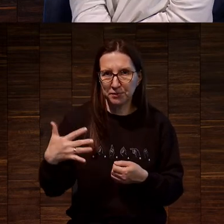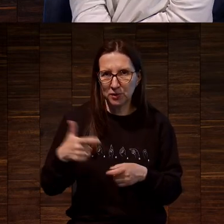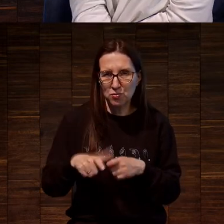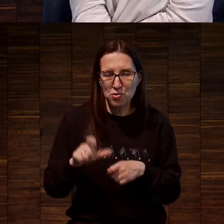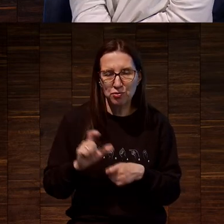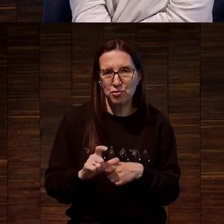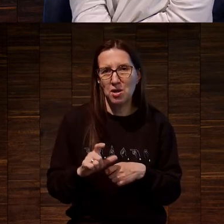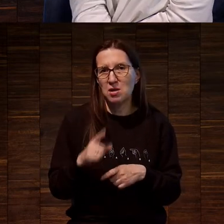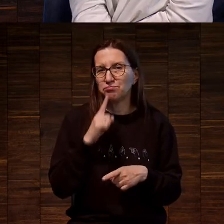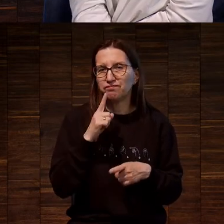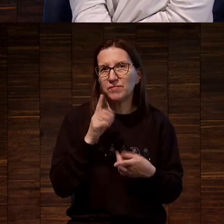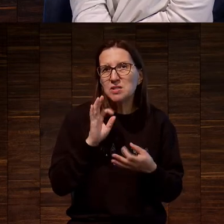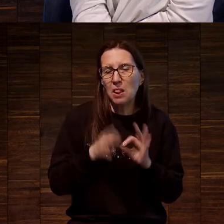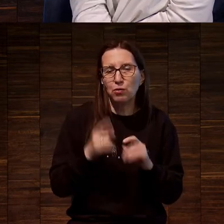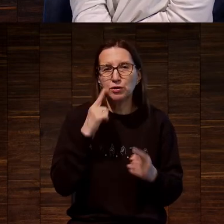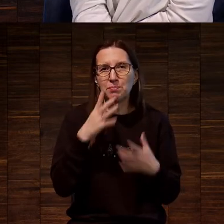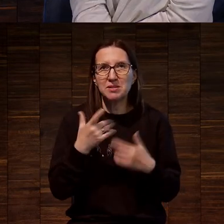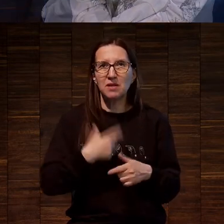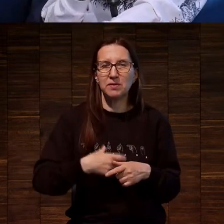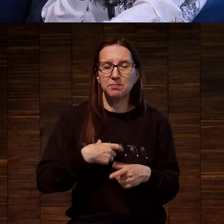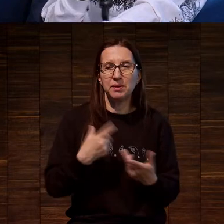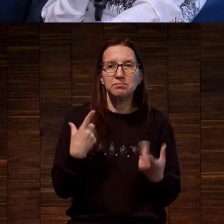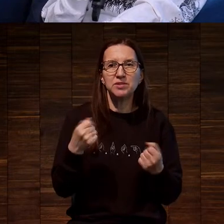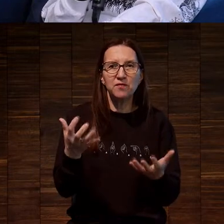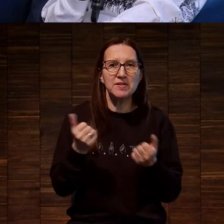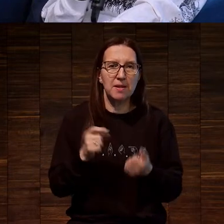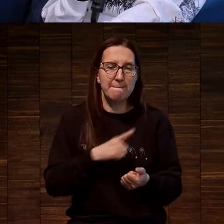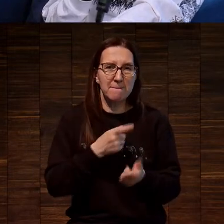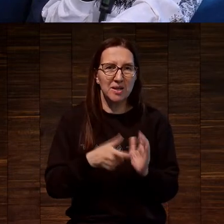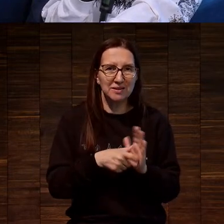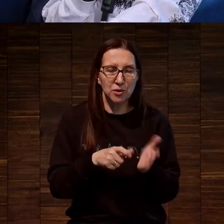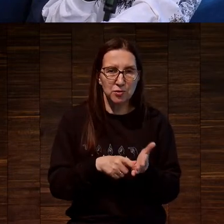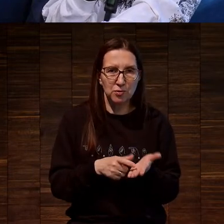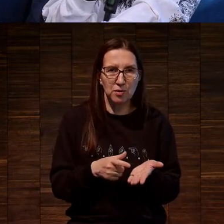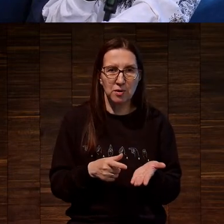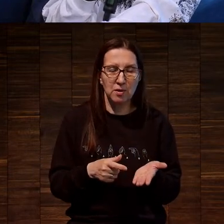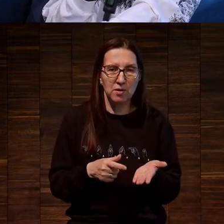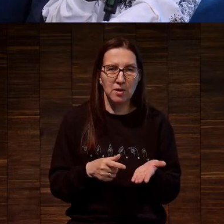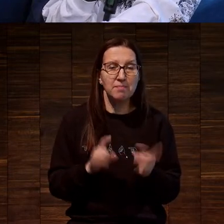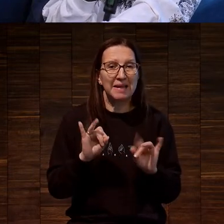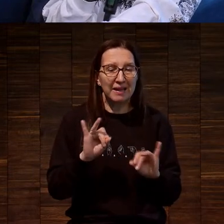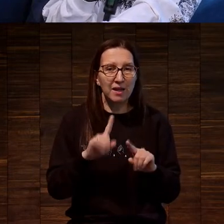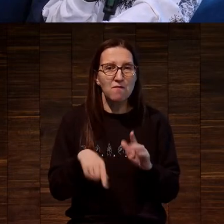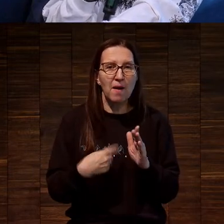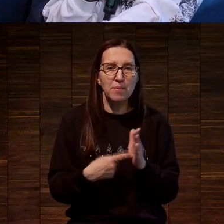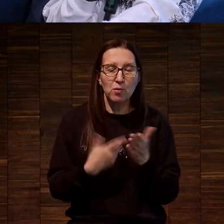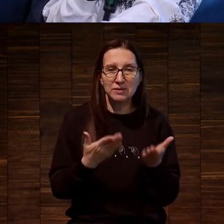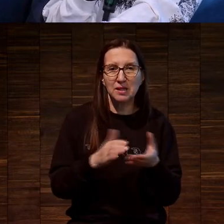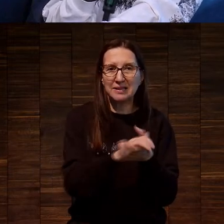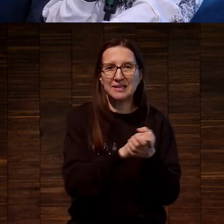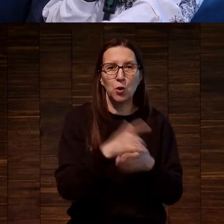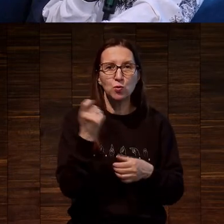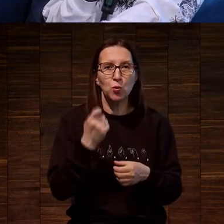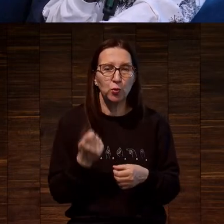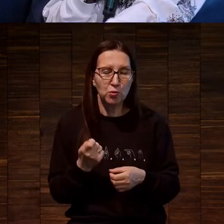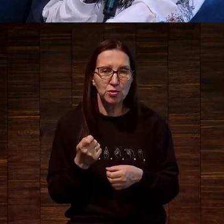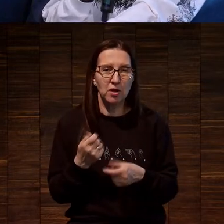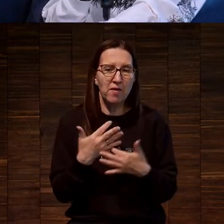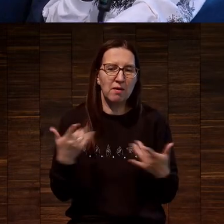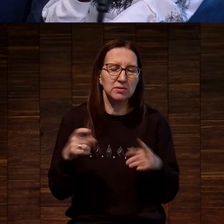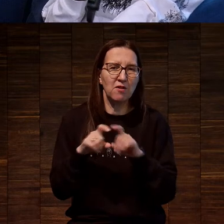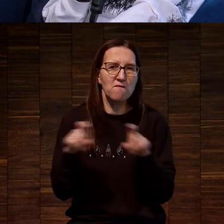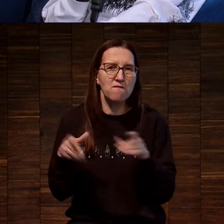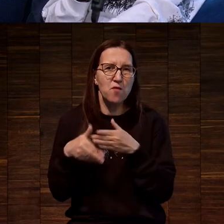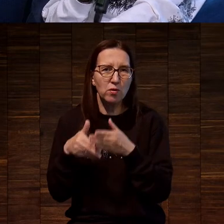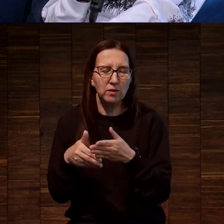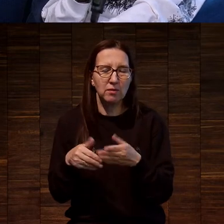то есть сложно представить мастерскую. Ну, вот тут есть вам вопрос к Союзу художников и всех их фондам, но